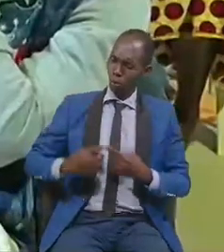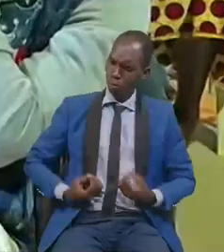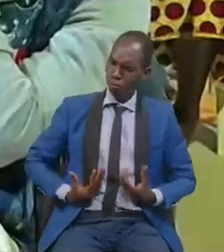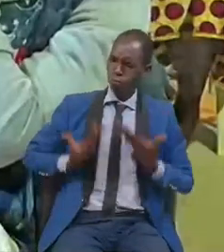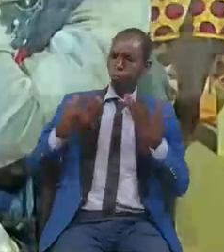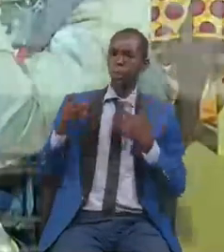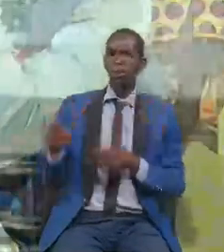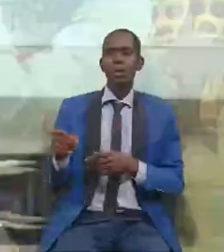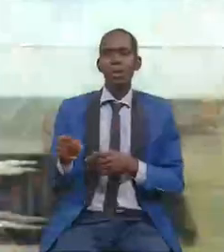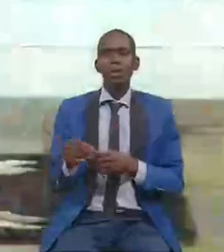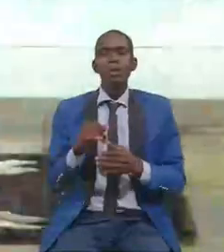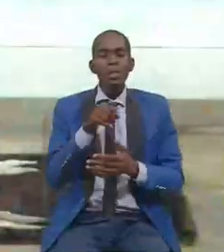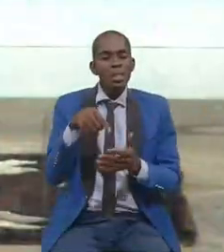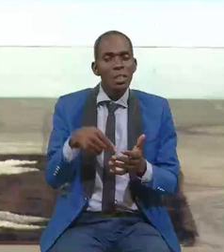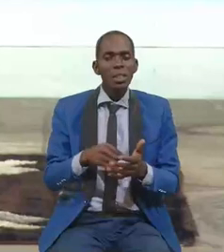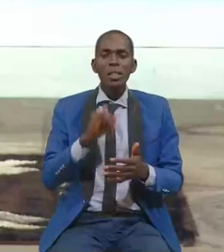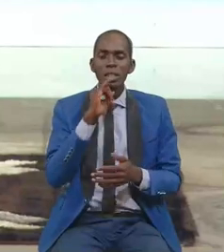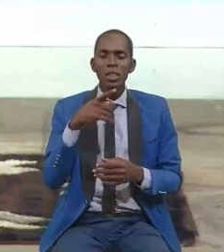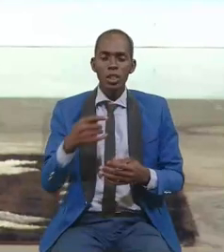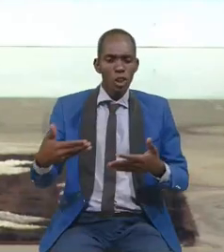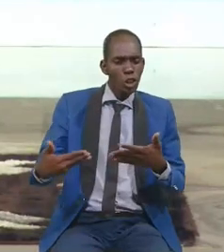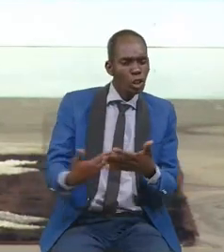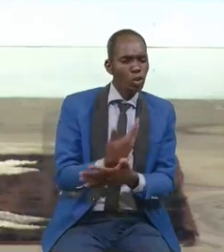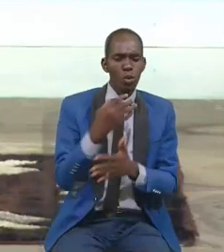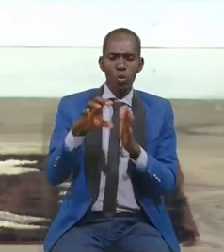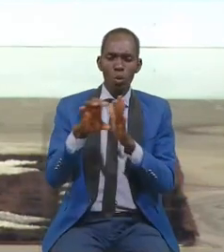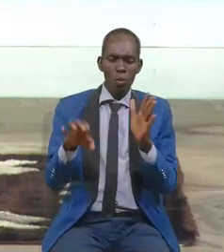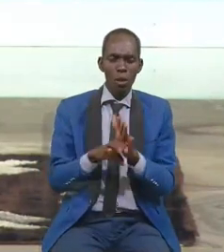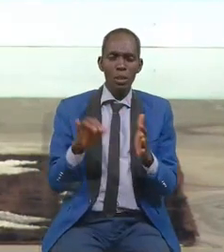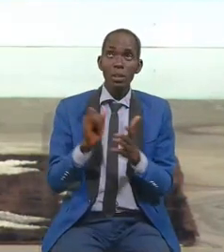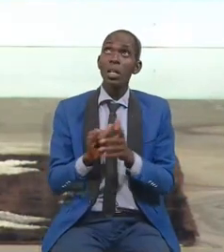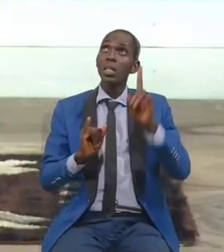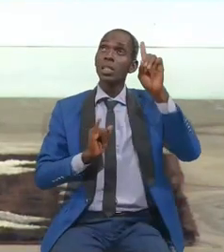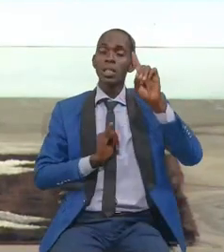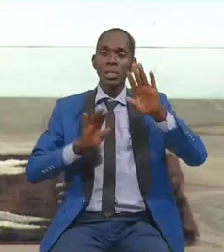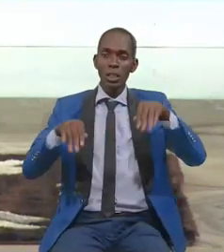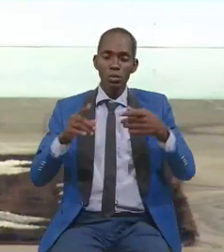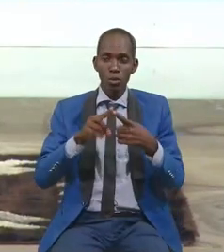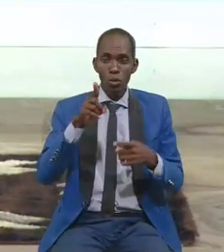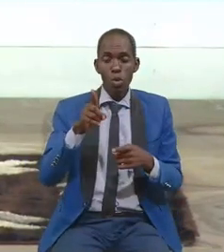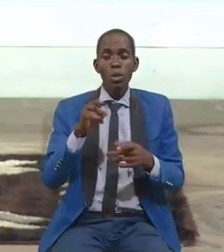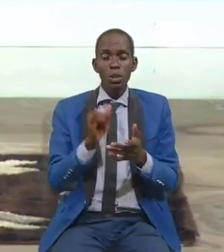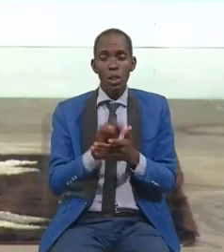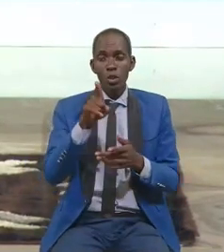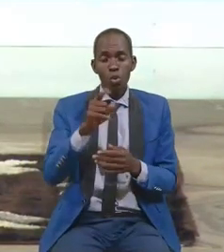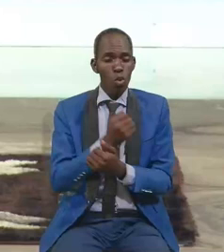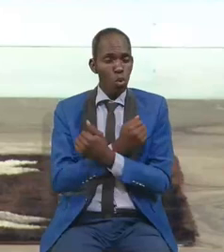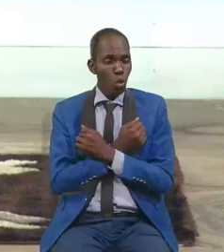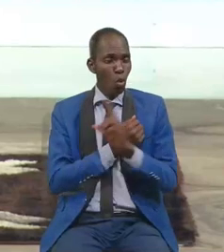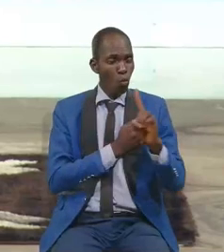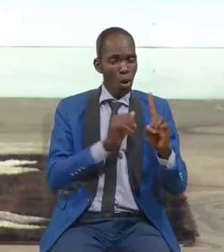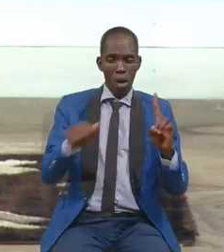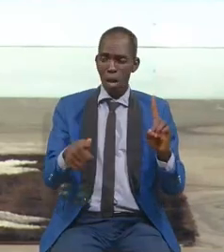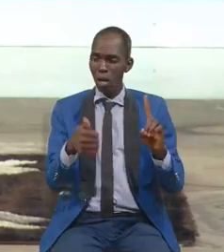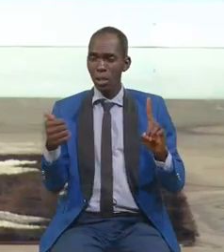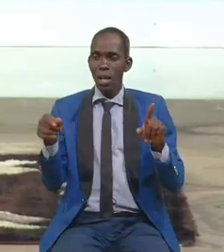Voici le nouveau commandement qu'il a donné. Qu'on s'aime les uns les autres,